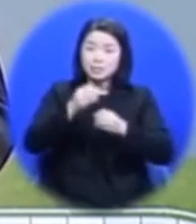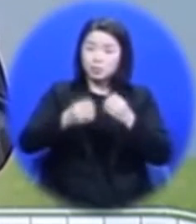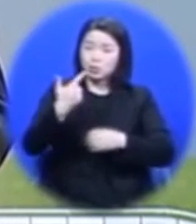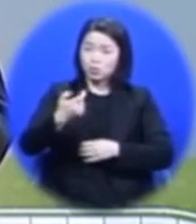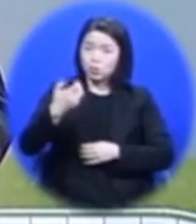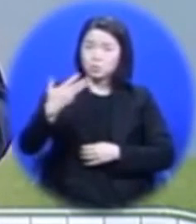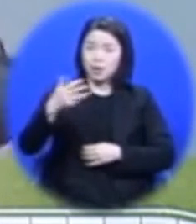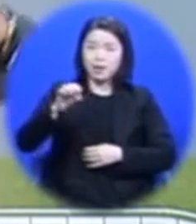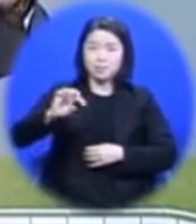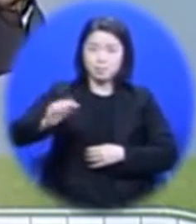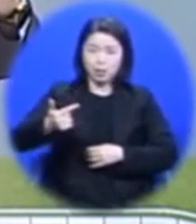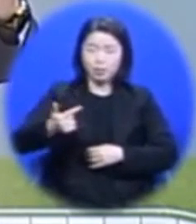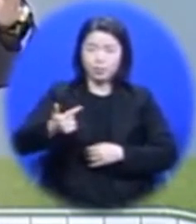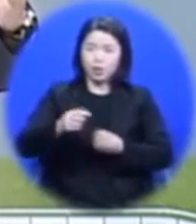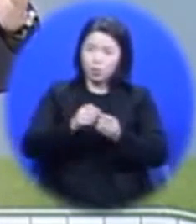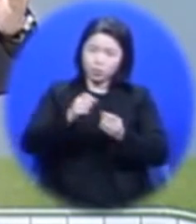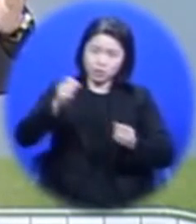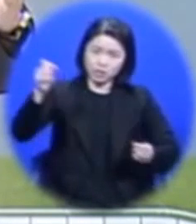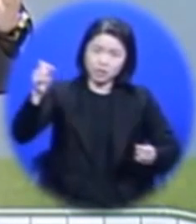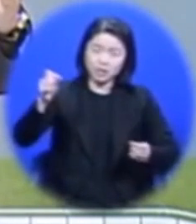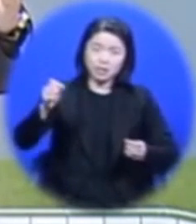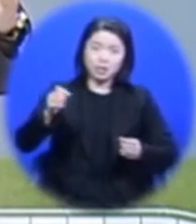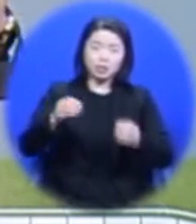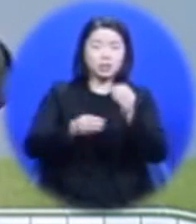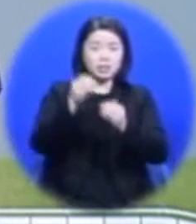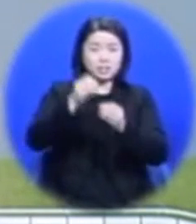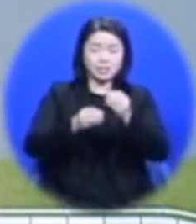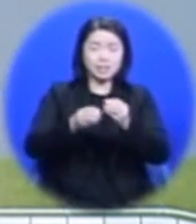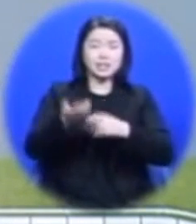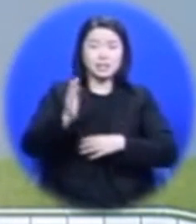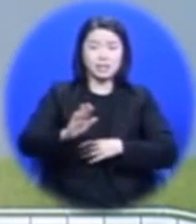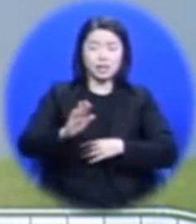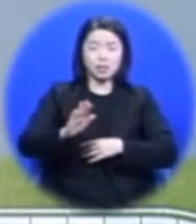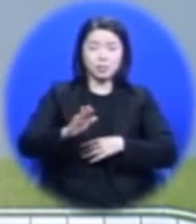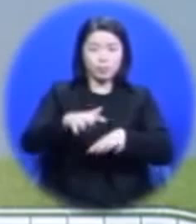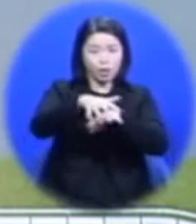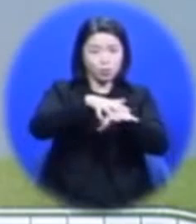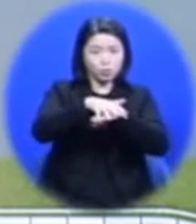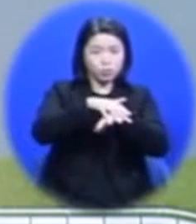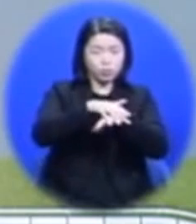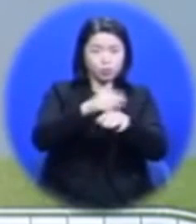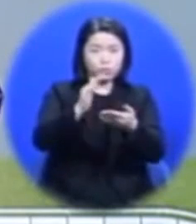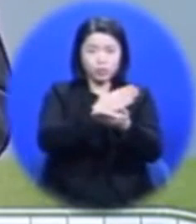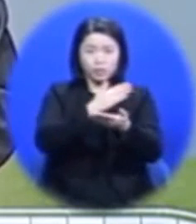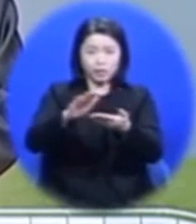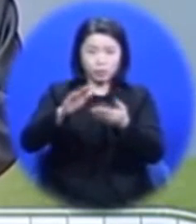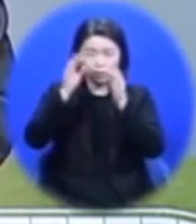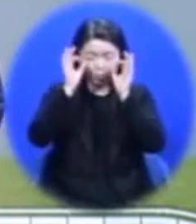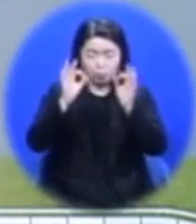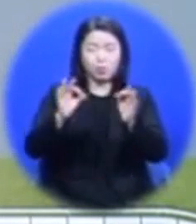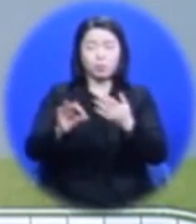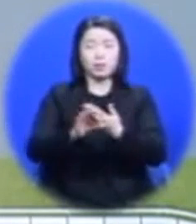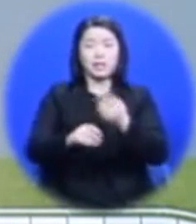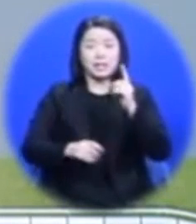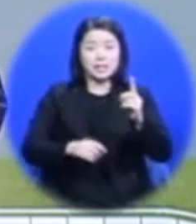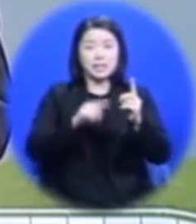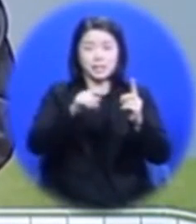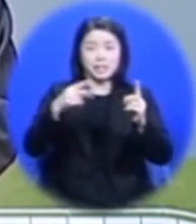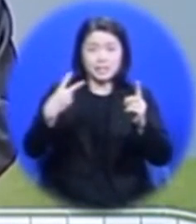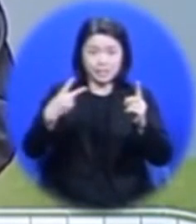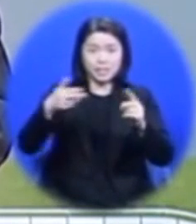68편을 꽤 긴 시편인데 이제 구조를 좀 나누어서 보면 1절,